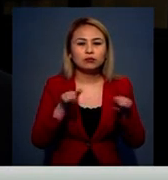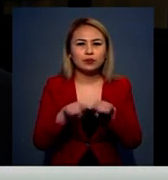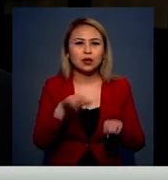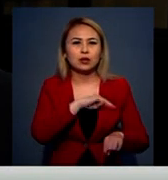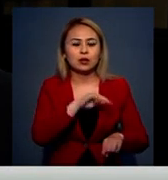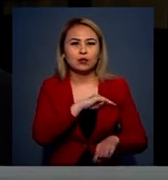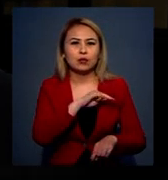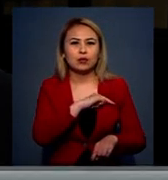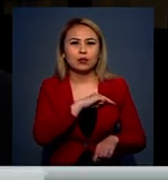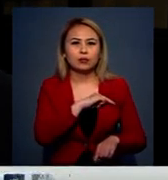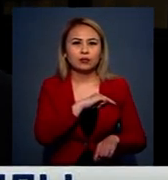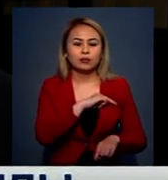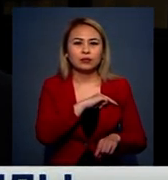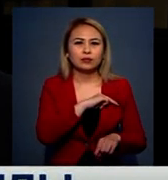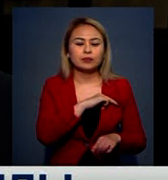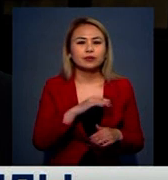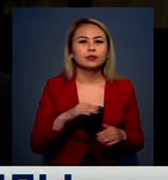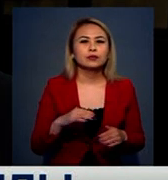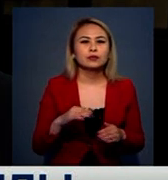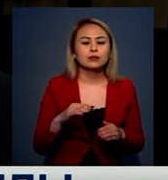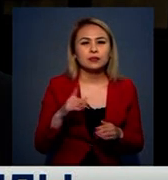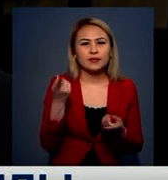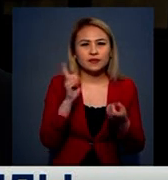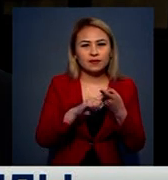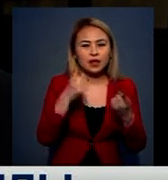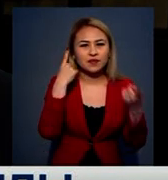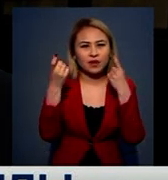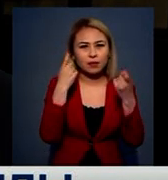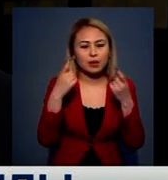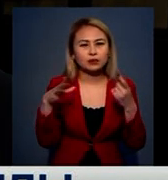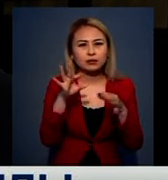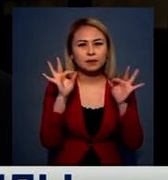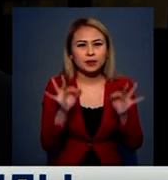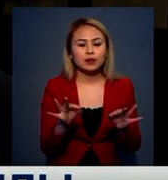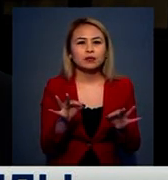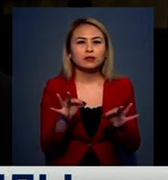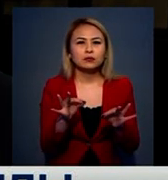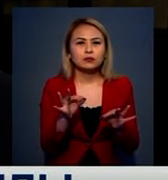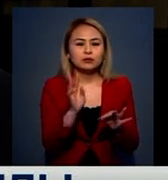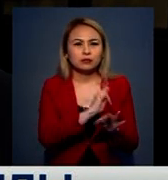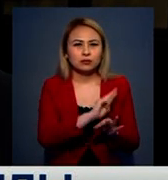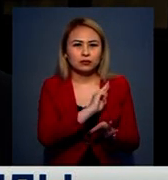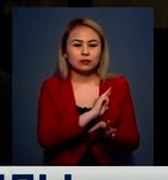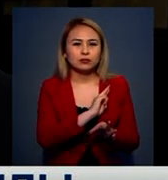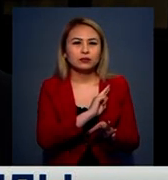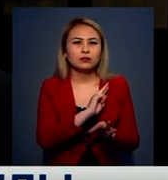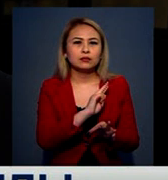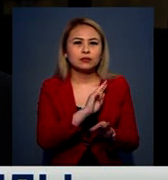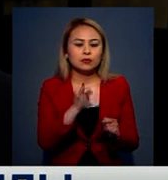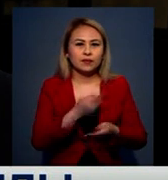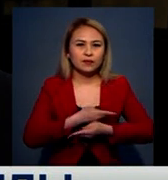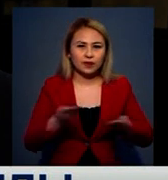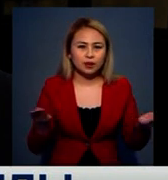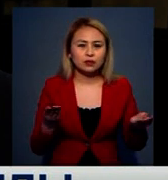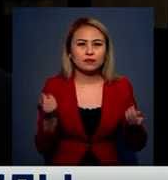жұмыстары, сонымен қатар бақ өкілдеріне байланысты дер кезінде үлкен информациялардың бәрін беріп отыру